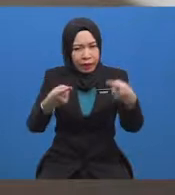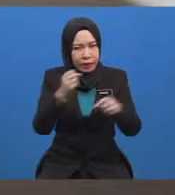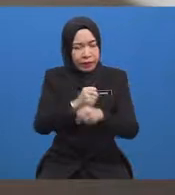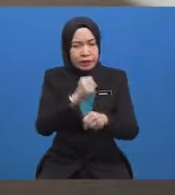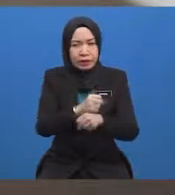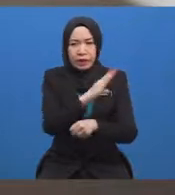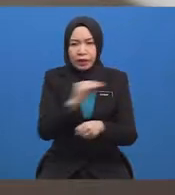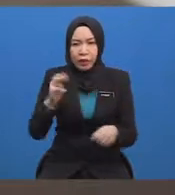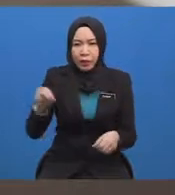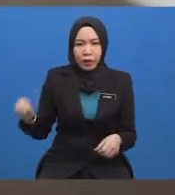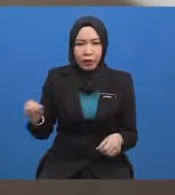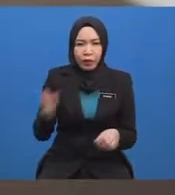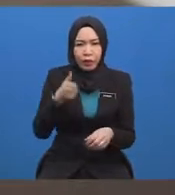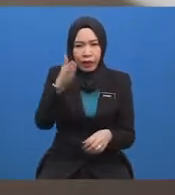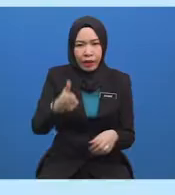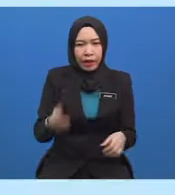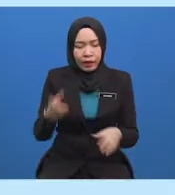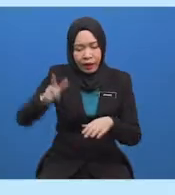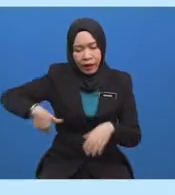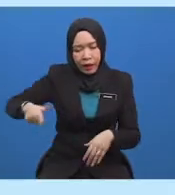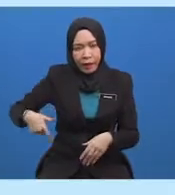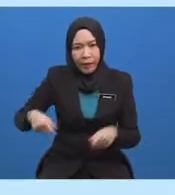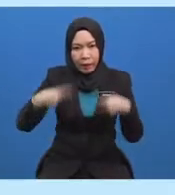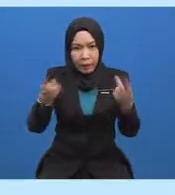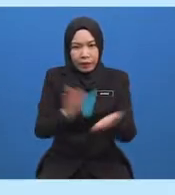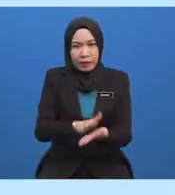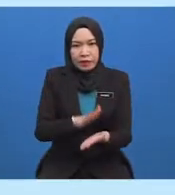meskipun akan lambat sampai ke sekolah